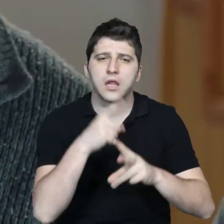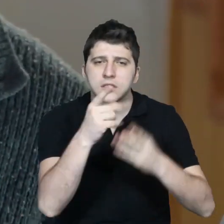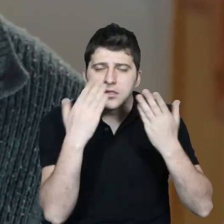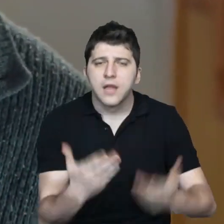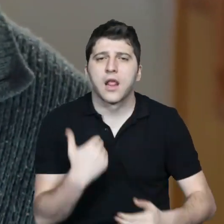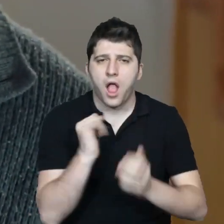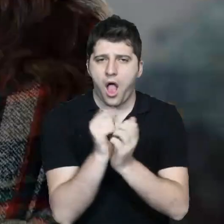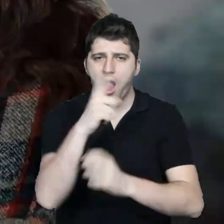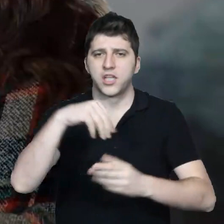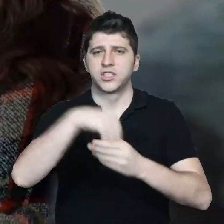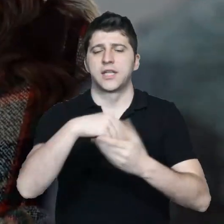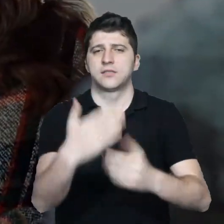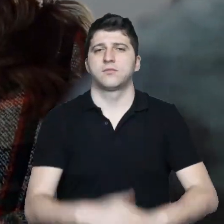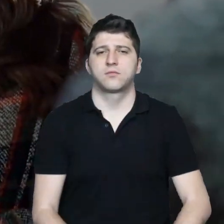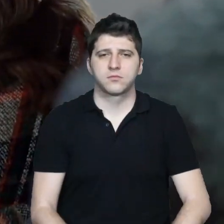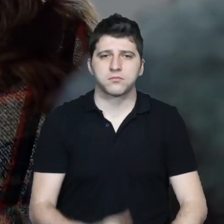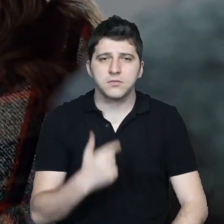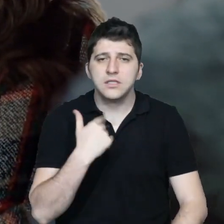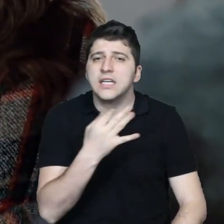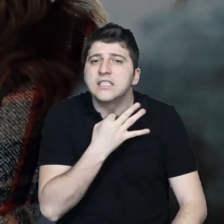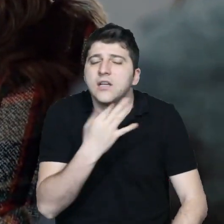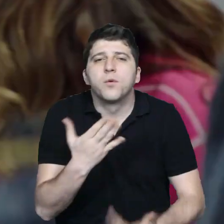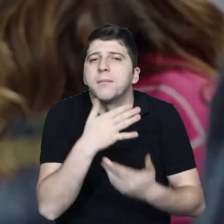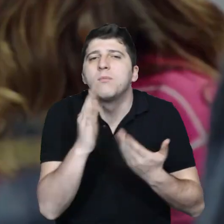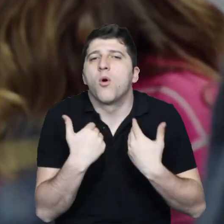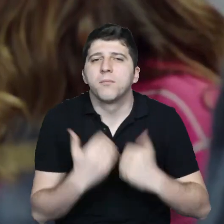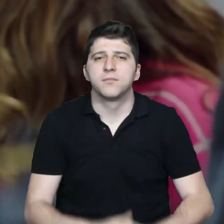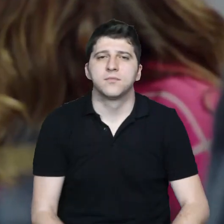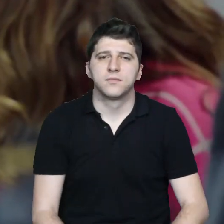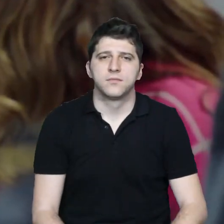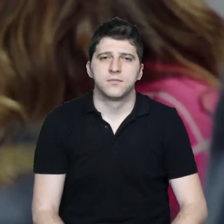zaten bu ailedensin. Biz sana nasıl teşekkür etsek bilmiyorum.